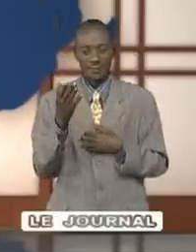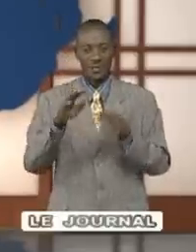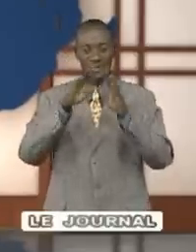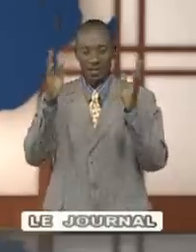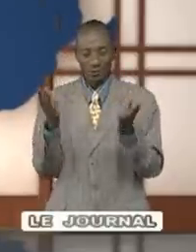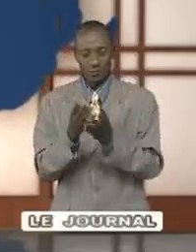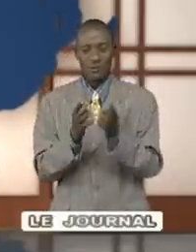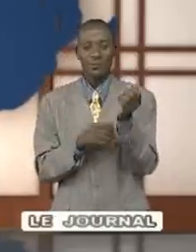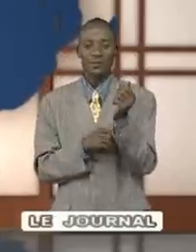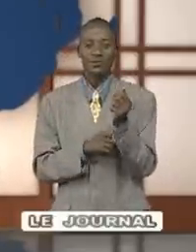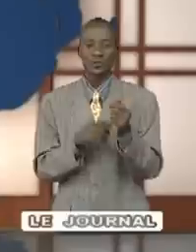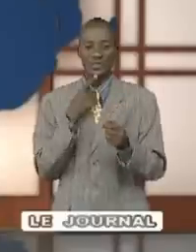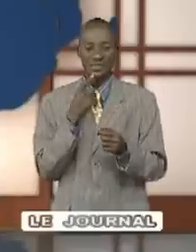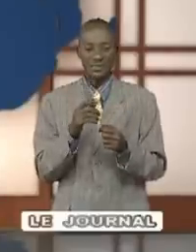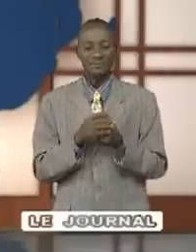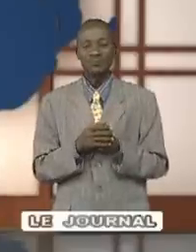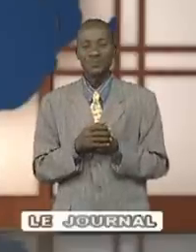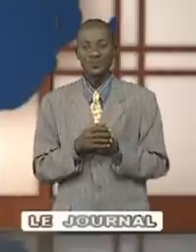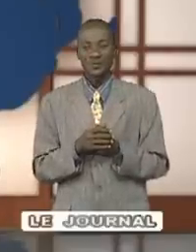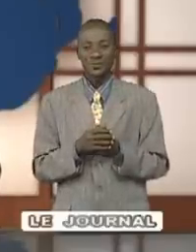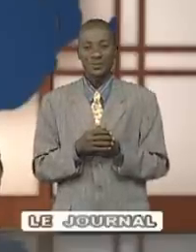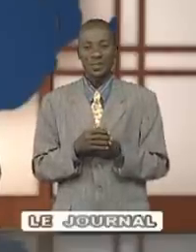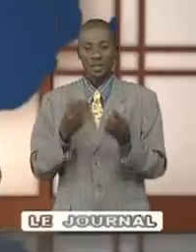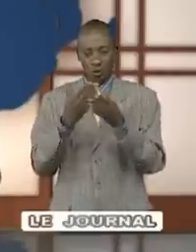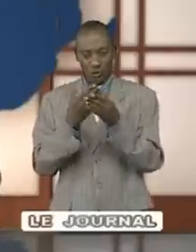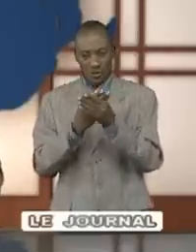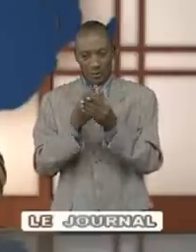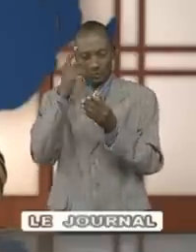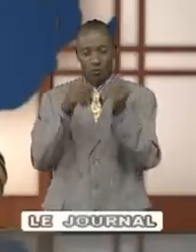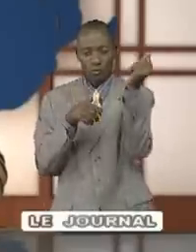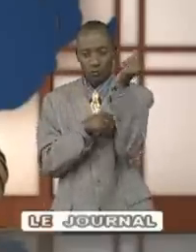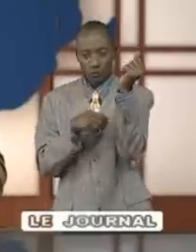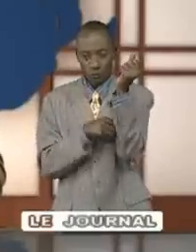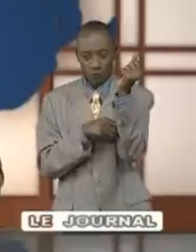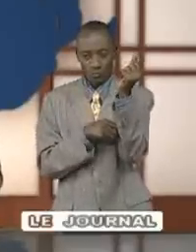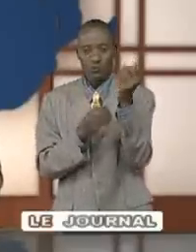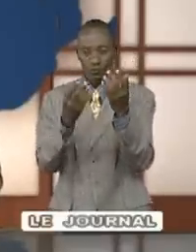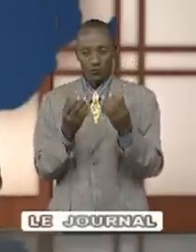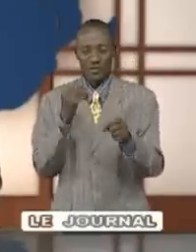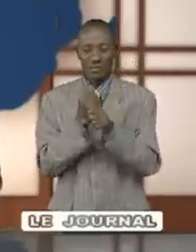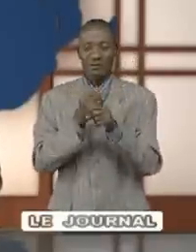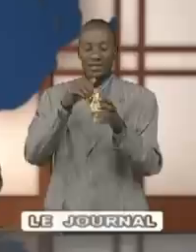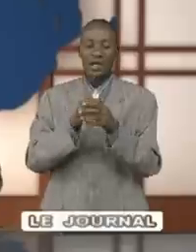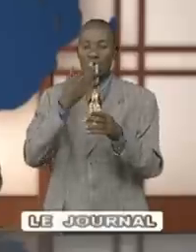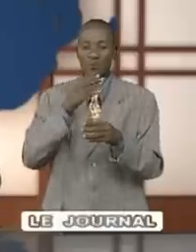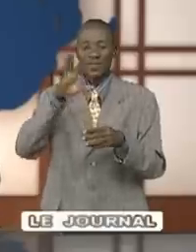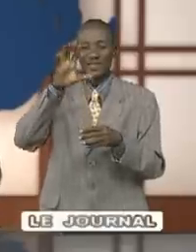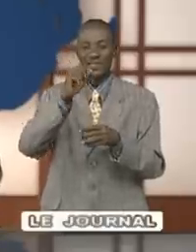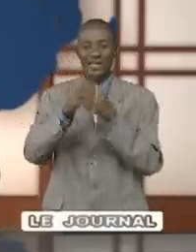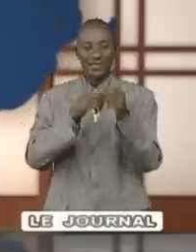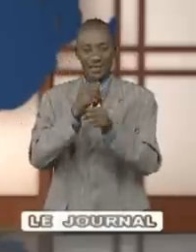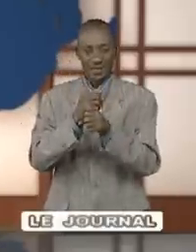le résultat de la présélection des dossiers de candidature pour le recrutement du personnel de l'hôpital du cinquantenaire de